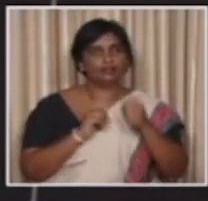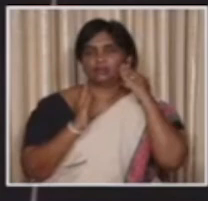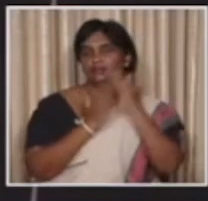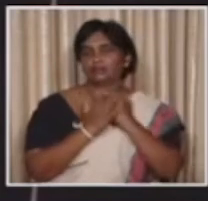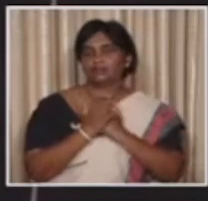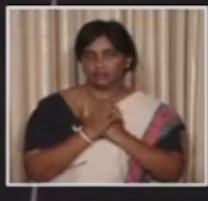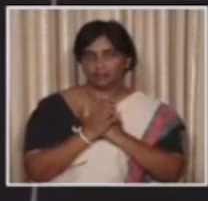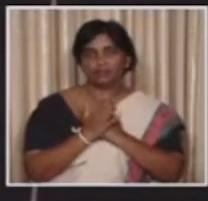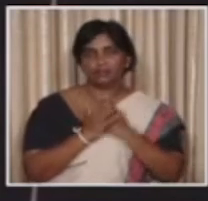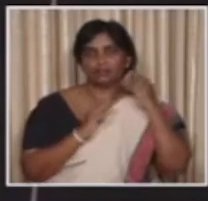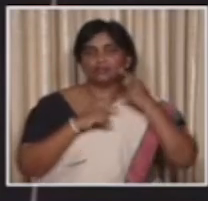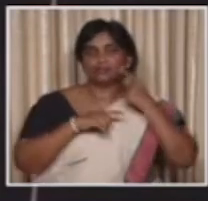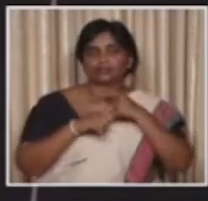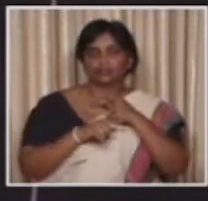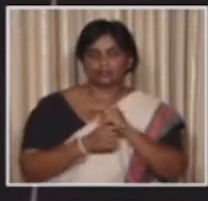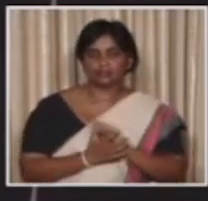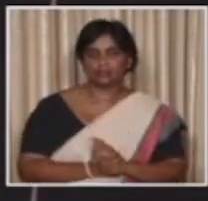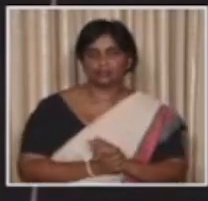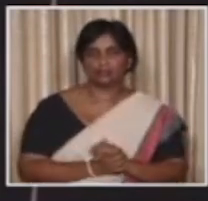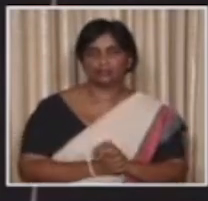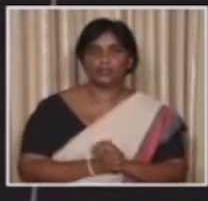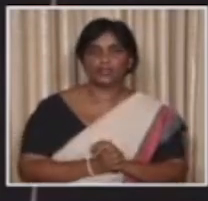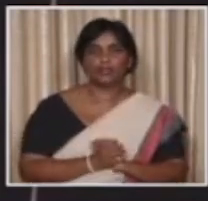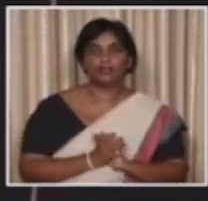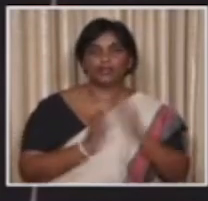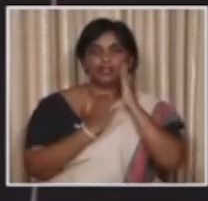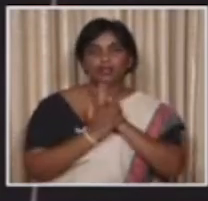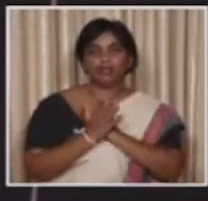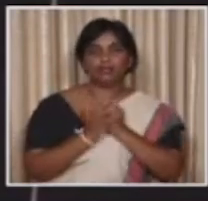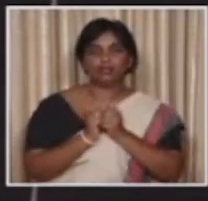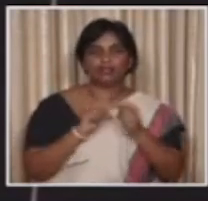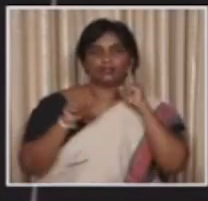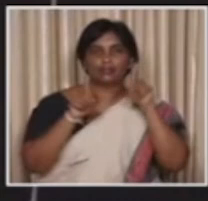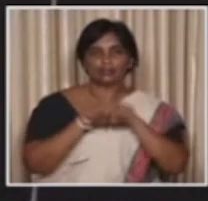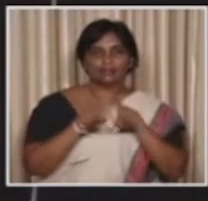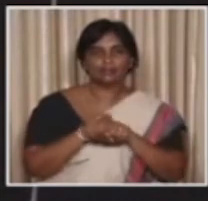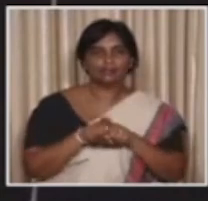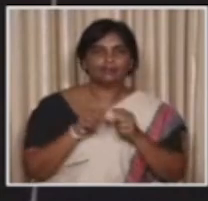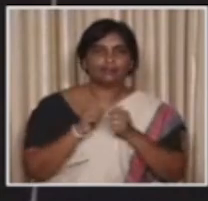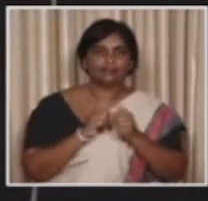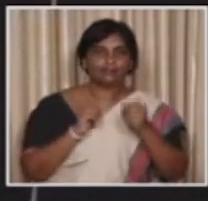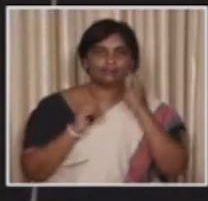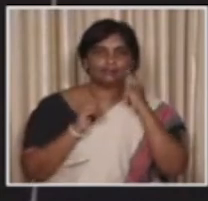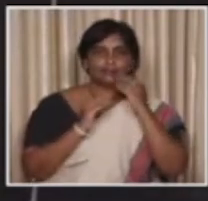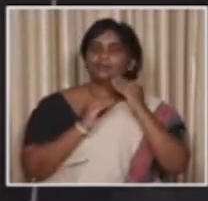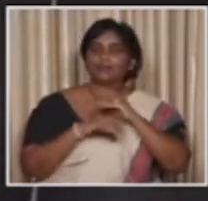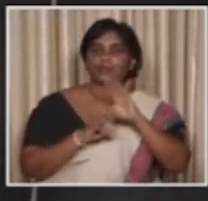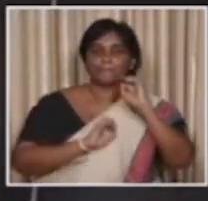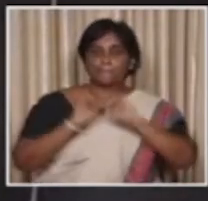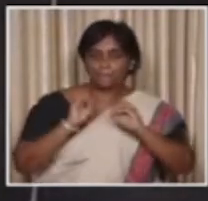74% amount of GO recommendation that we are implemented 77% ගරු කතානායකතුමනි